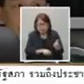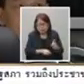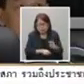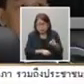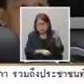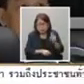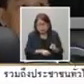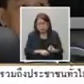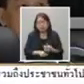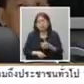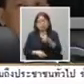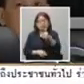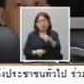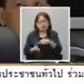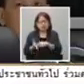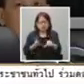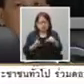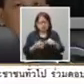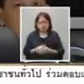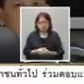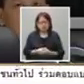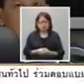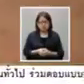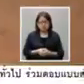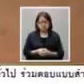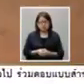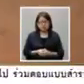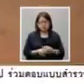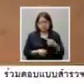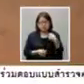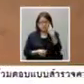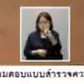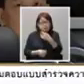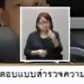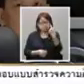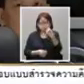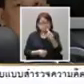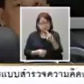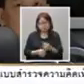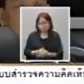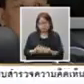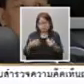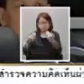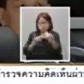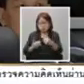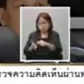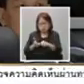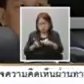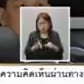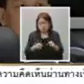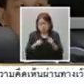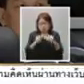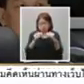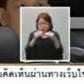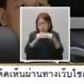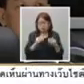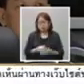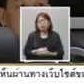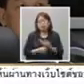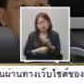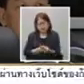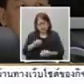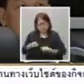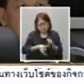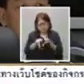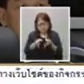นนะ ครับ แล้วท่านได้คนที่ประท้วงผมนะครับที่กล่าวหาผมถอนด้วย ครับท่านจะพิปรายต่อแต่ว่า